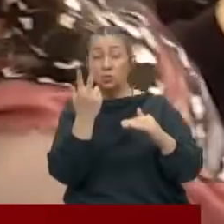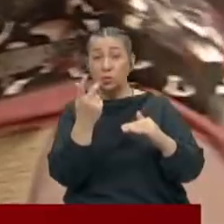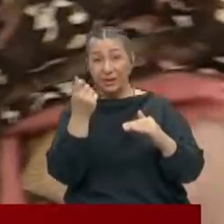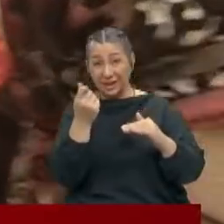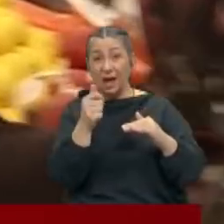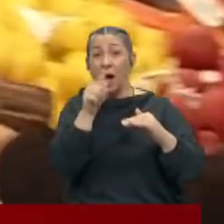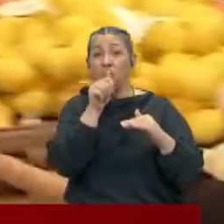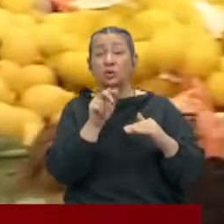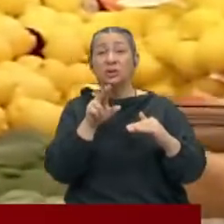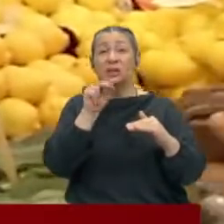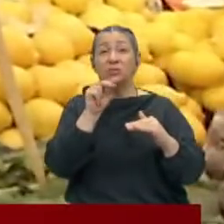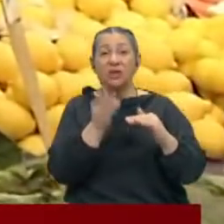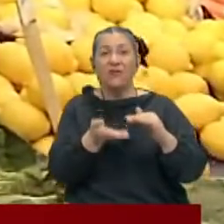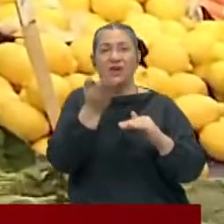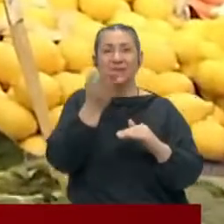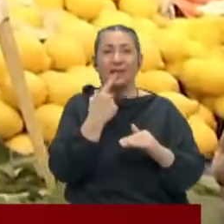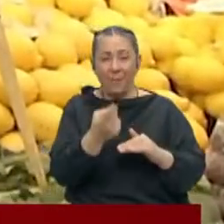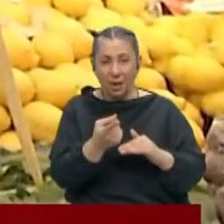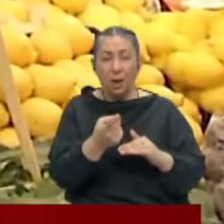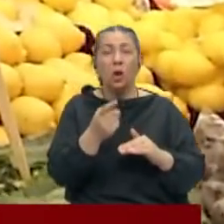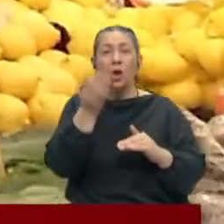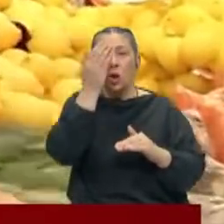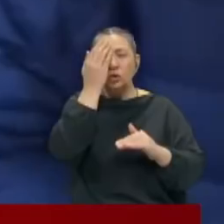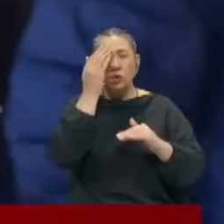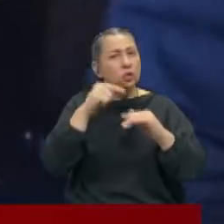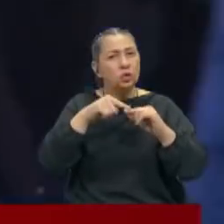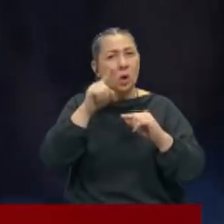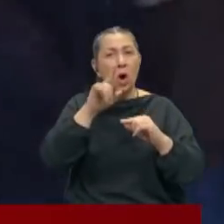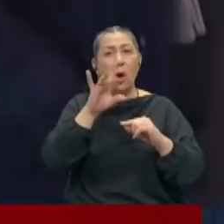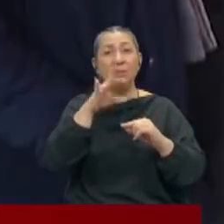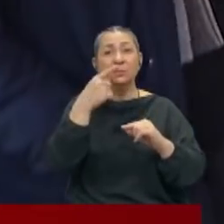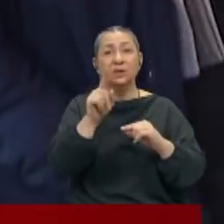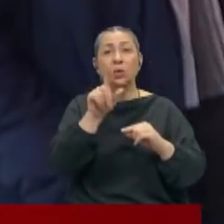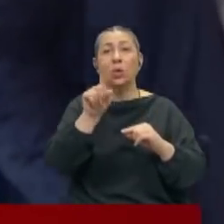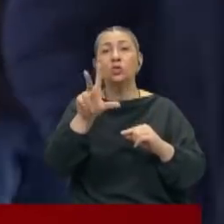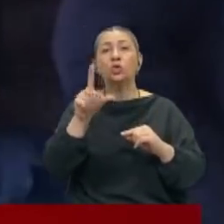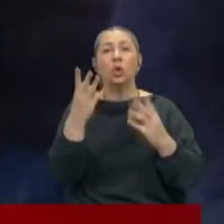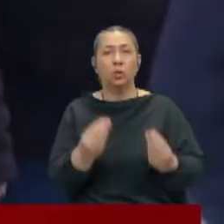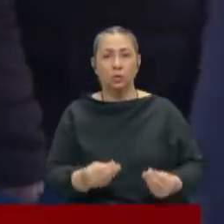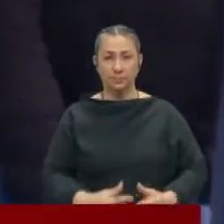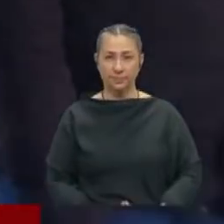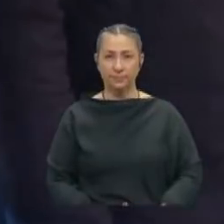liranın 670 lira fazlası demek. Yoksulluk sınırı da 15.013 lira oldu.